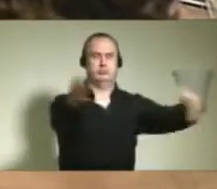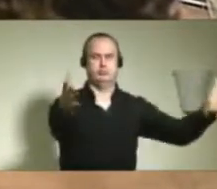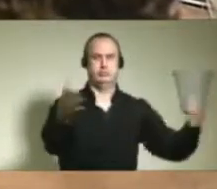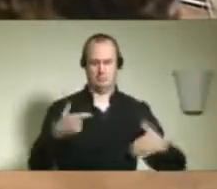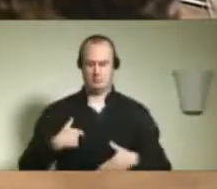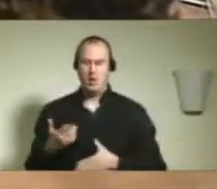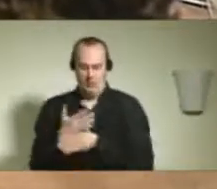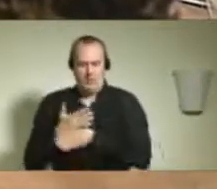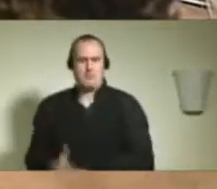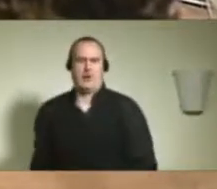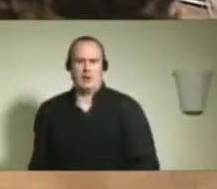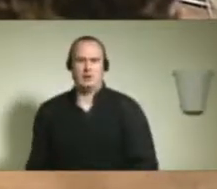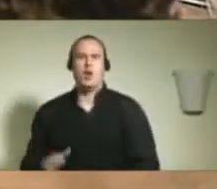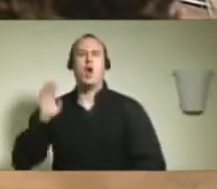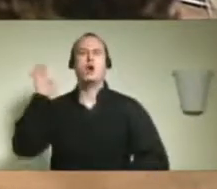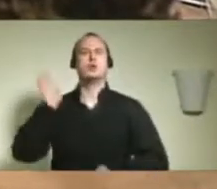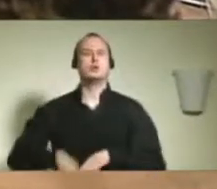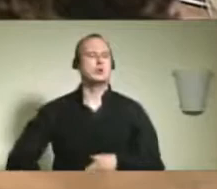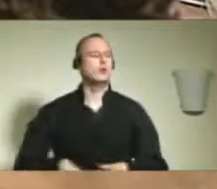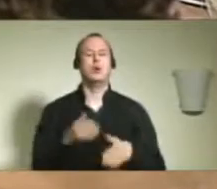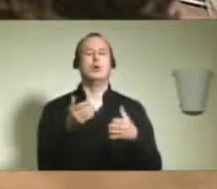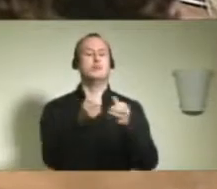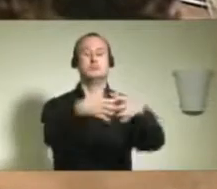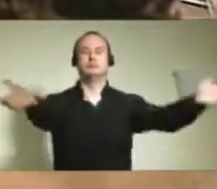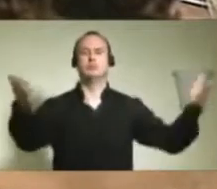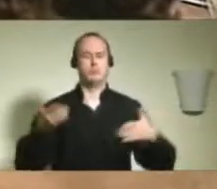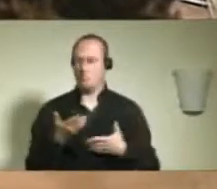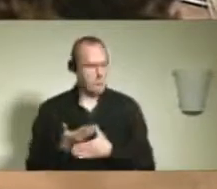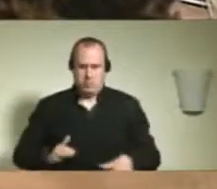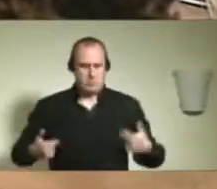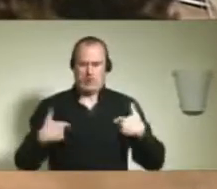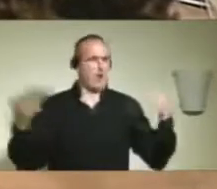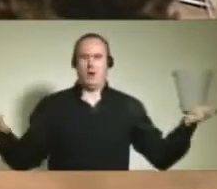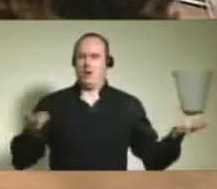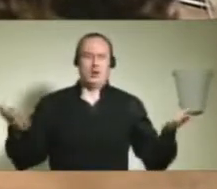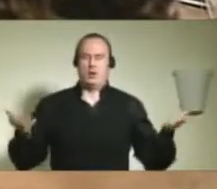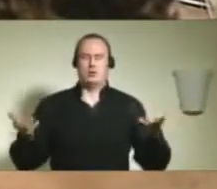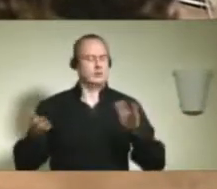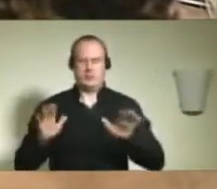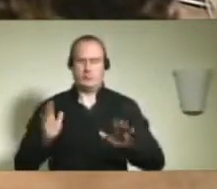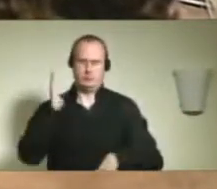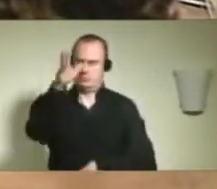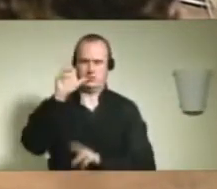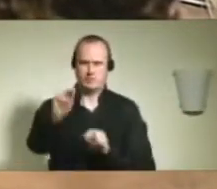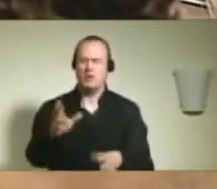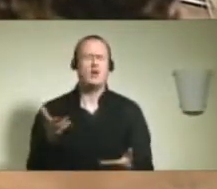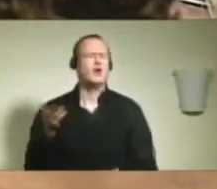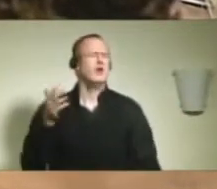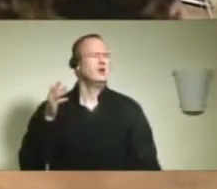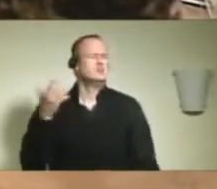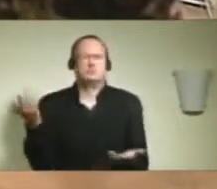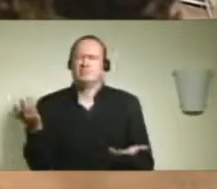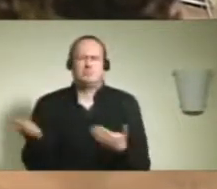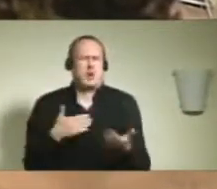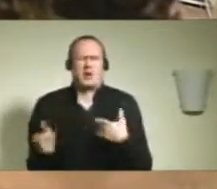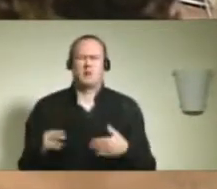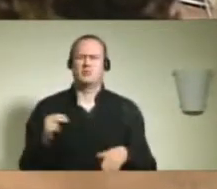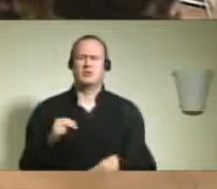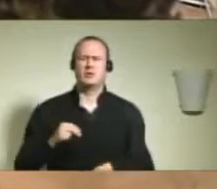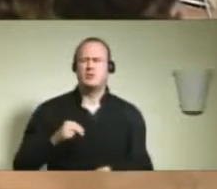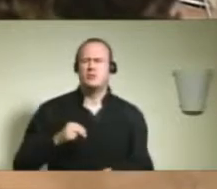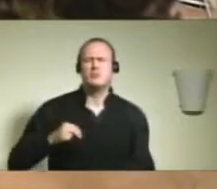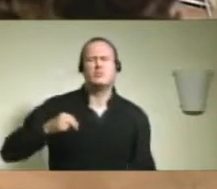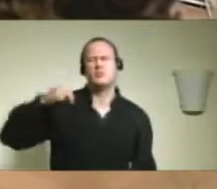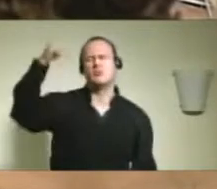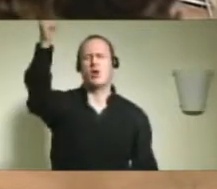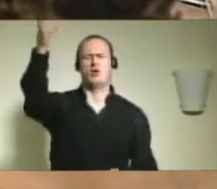l'avenir. Que chaque banque, que ce soit dans une région du Nord ou dans une région centrale du Canada, que